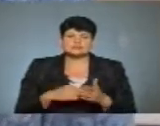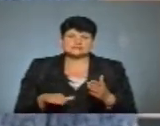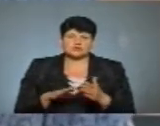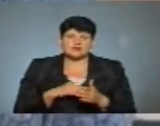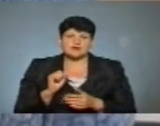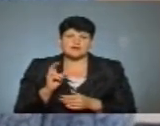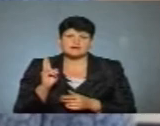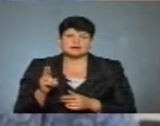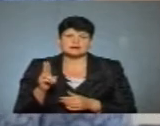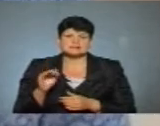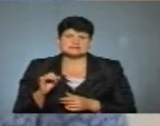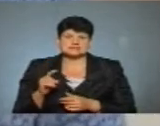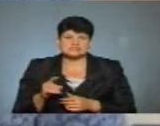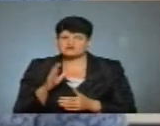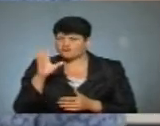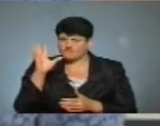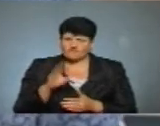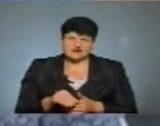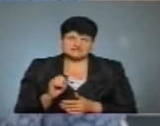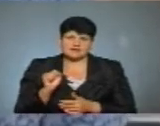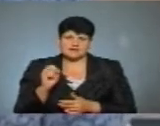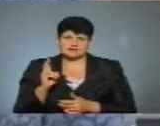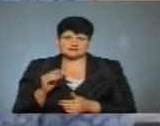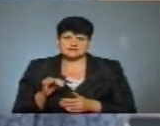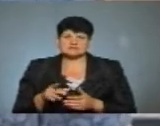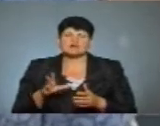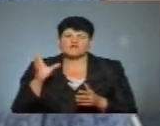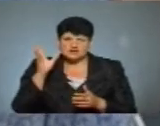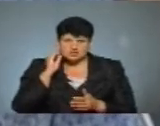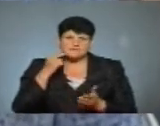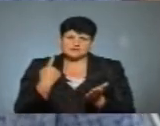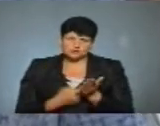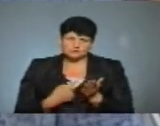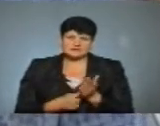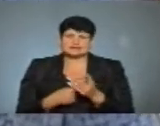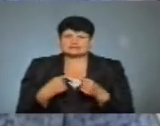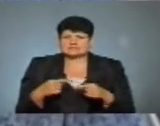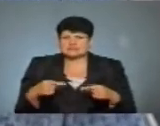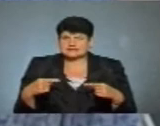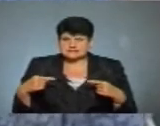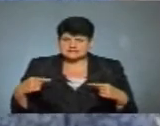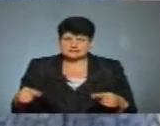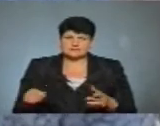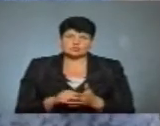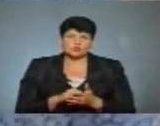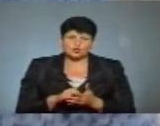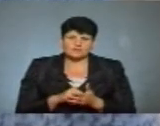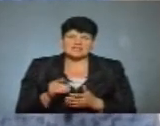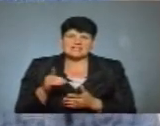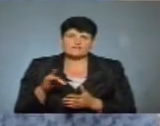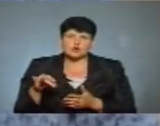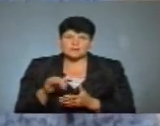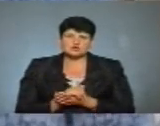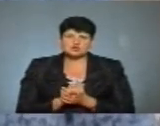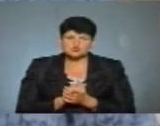акциз, весь акциз, тому що ми вважаємо, і ми довели це різними, скажімо так, документами Європейського